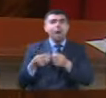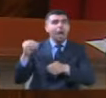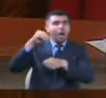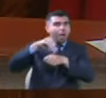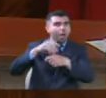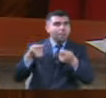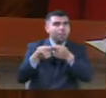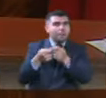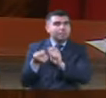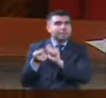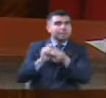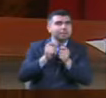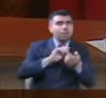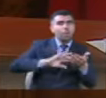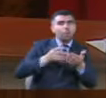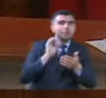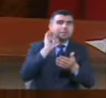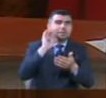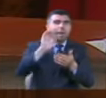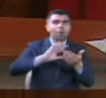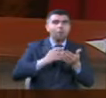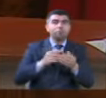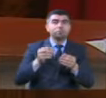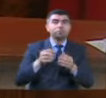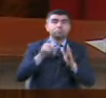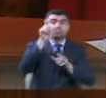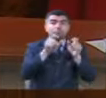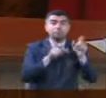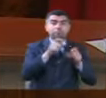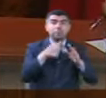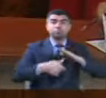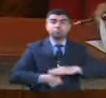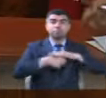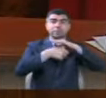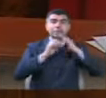رقم 02/12 المتعلق بالتعيين في المناصب العليا للدستور.